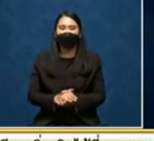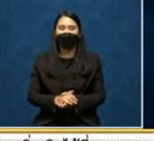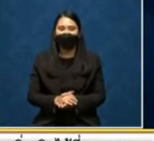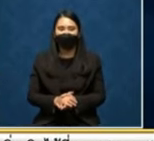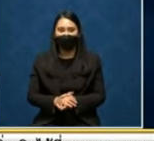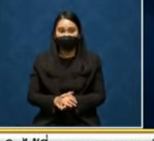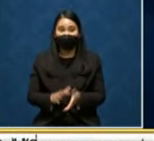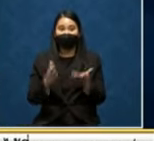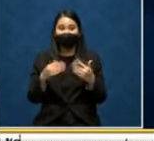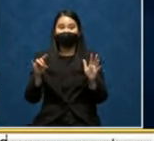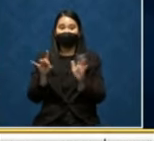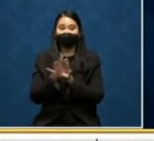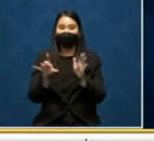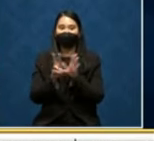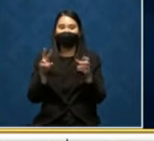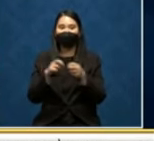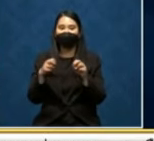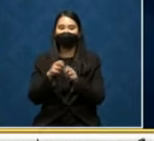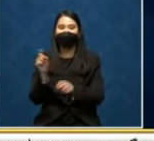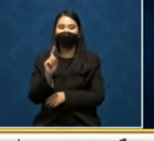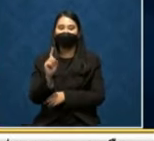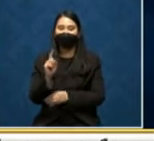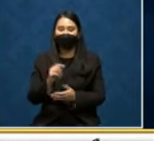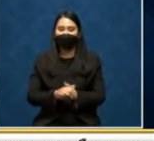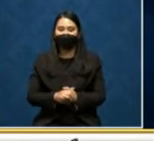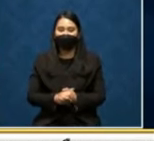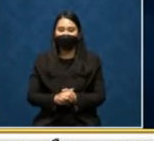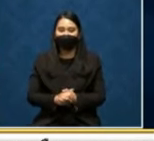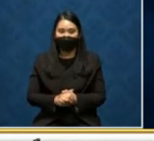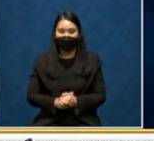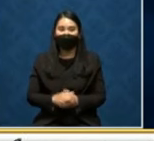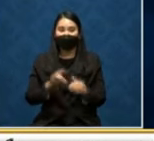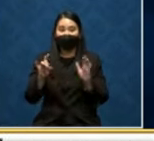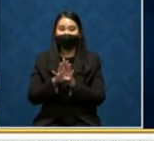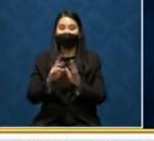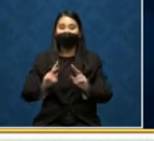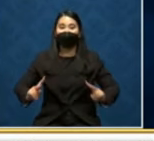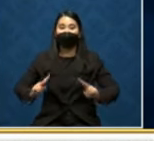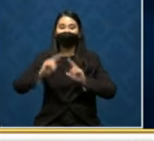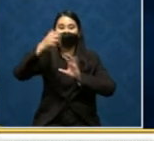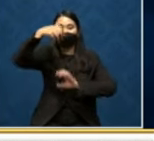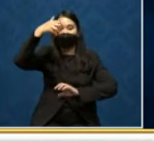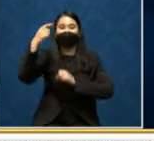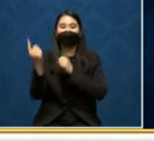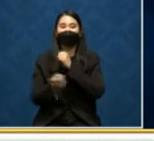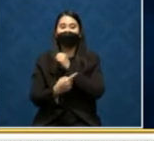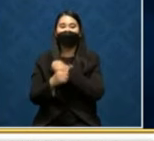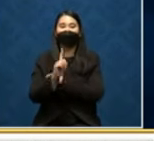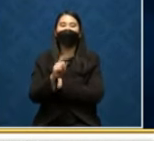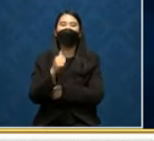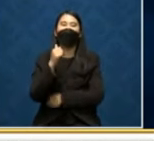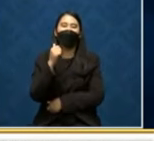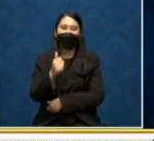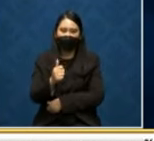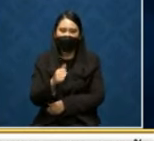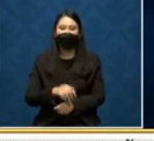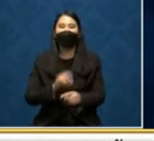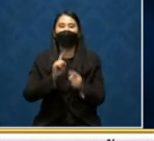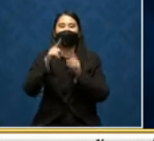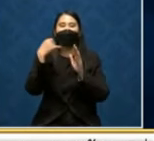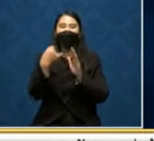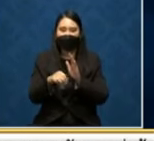แล้วสุดท้ายมันคืออะไรครับสุดท้ายคือบทลงโทษของกระทรวงมหาดไทยได้ดิบได้ดีหมดเลยข้อ 1